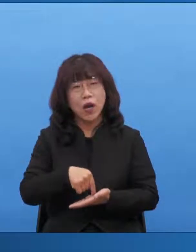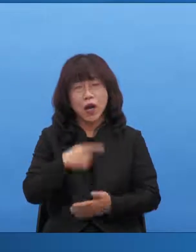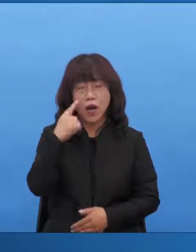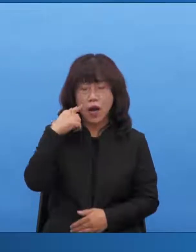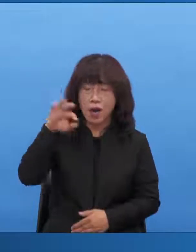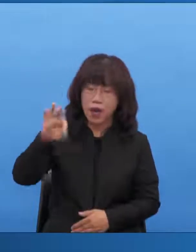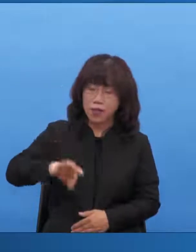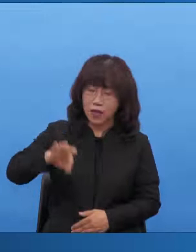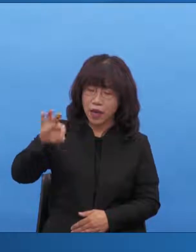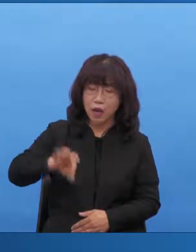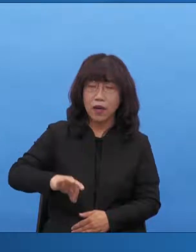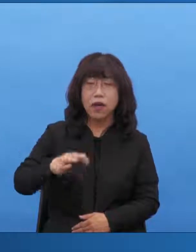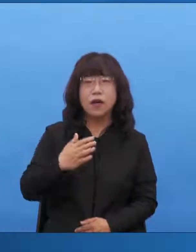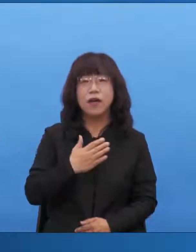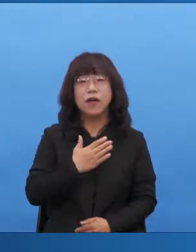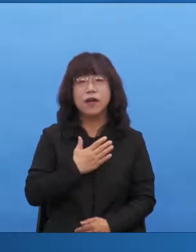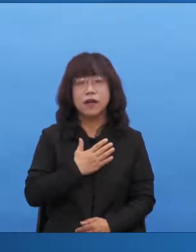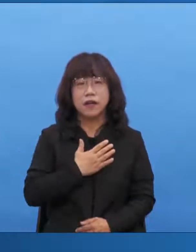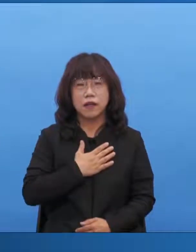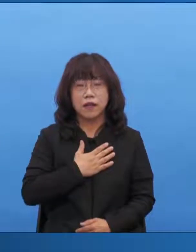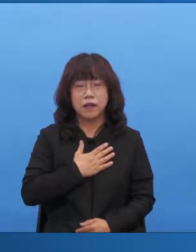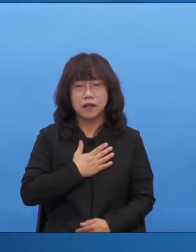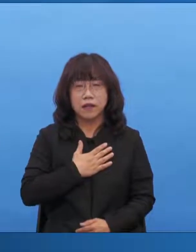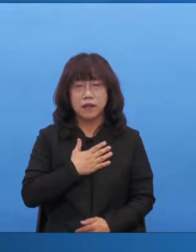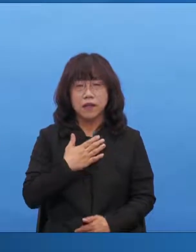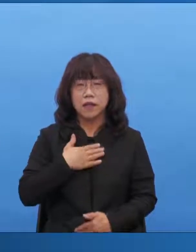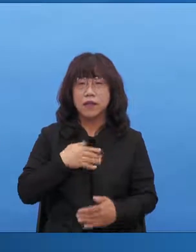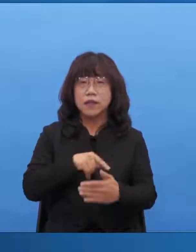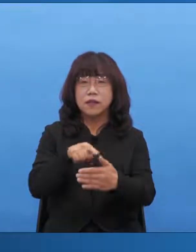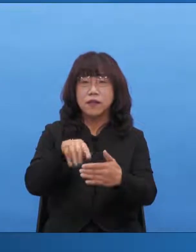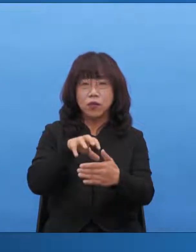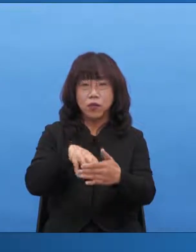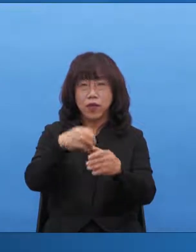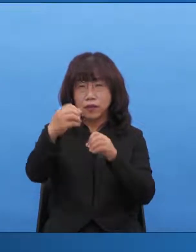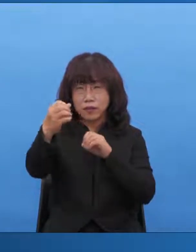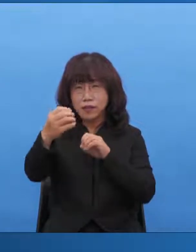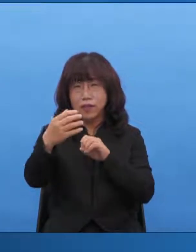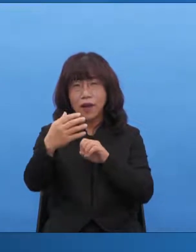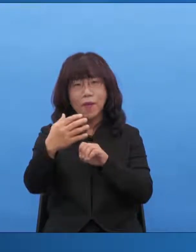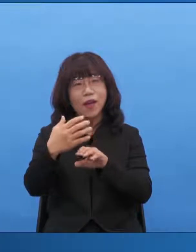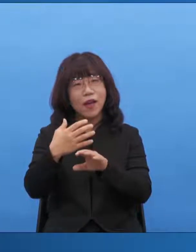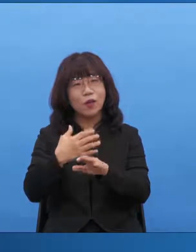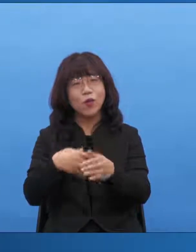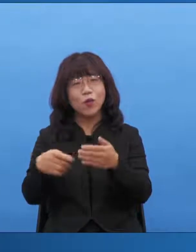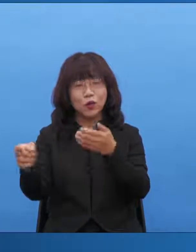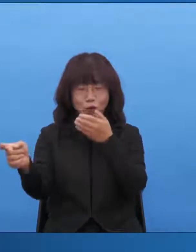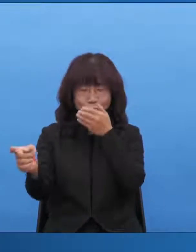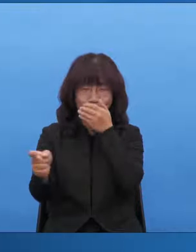있을 때 초라한다. 내 속에 응답.